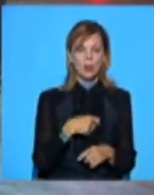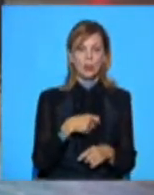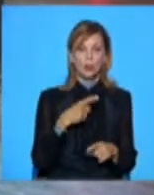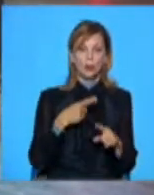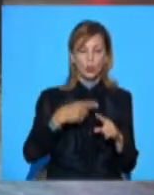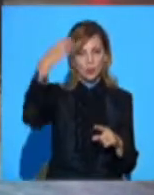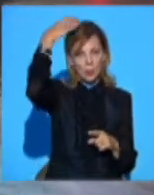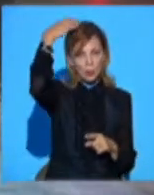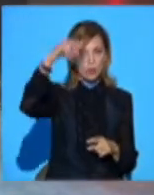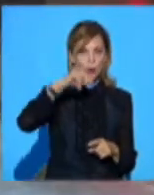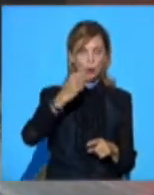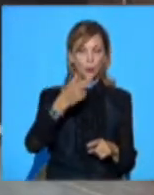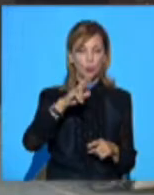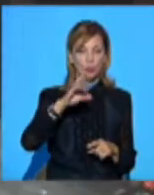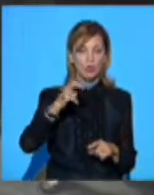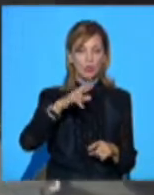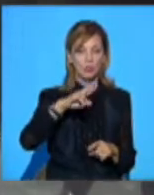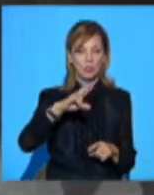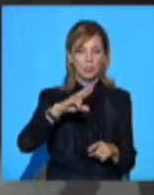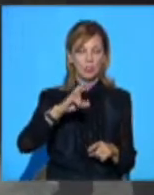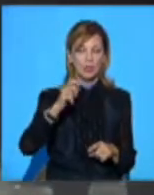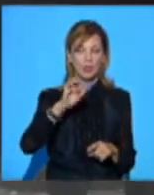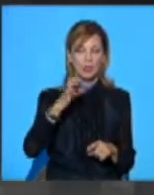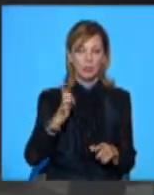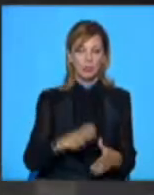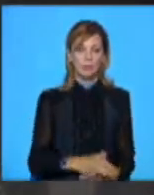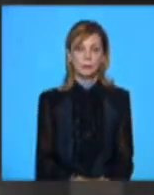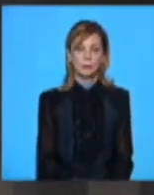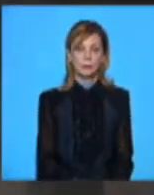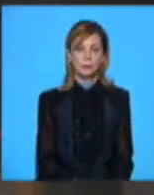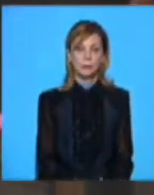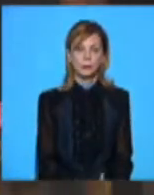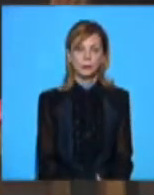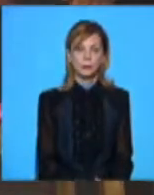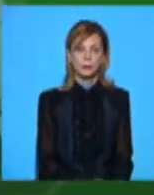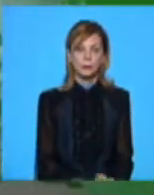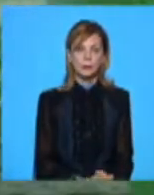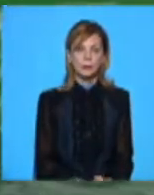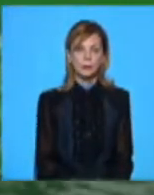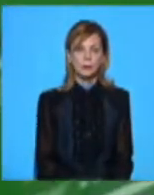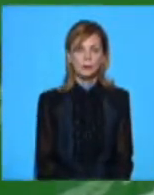Gianni Schicchi, Victor sau copiii la putere și Julius Caesar.